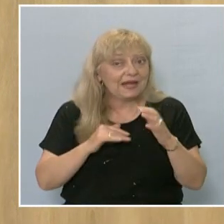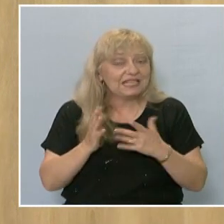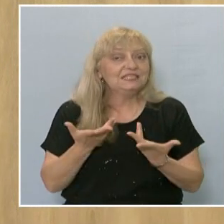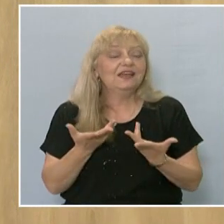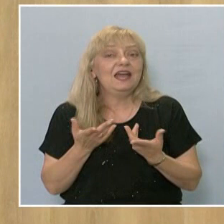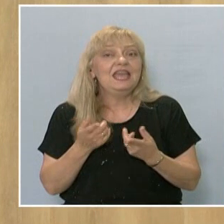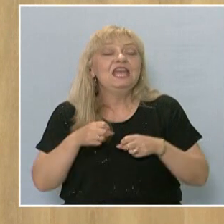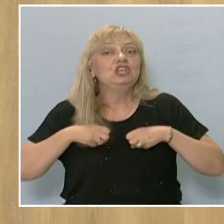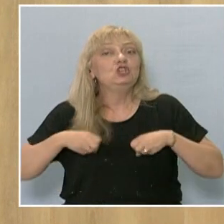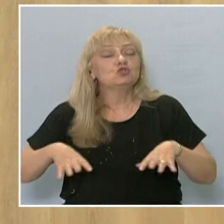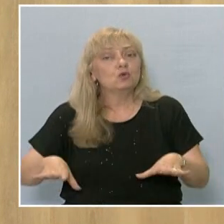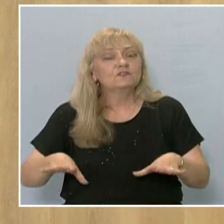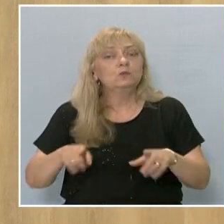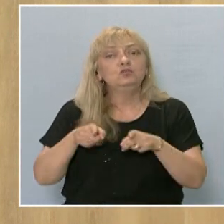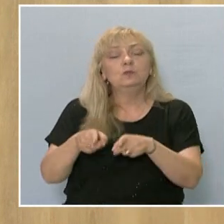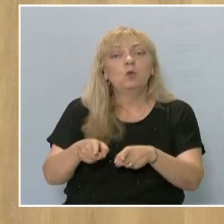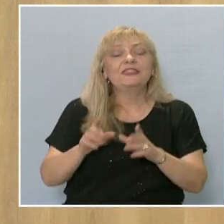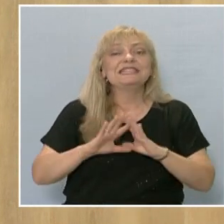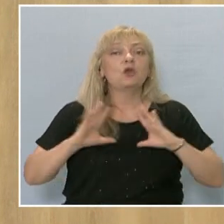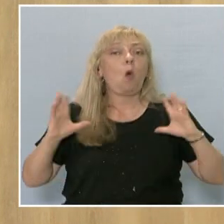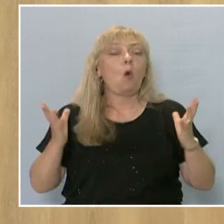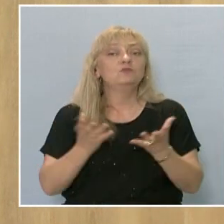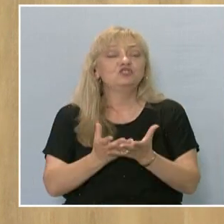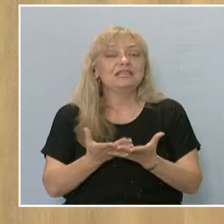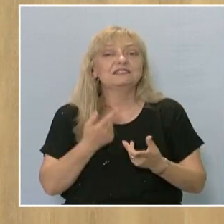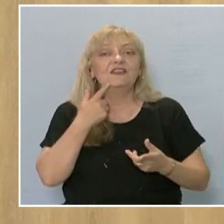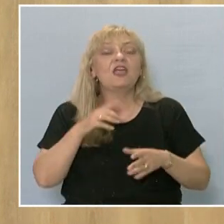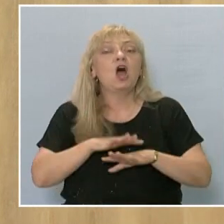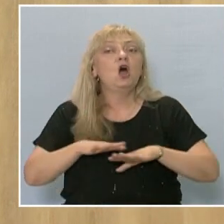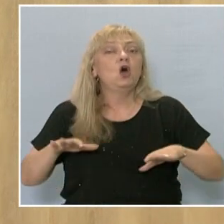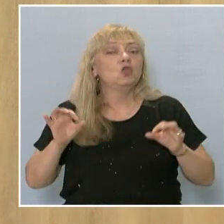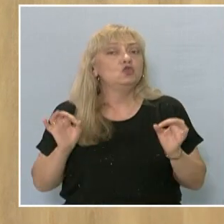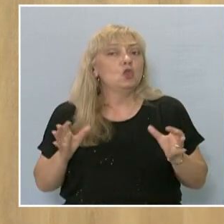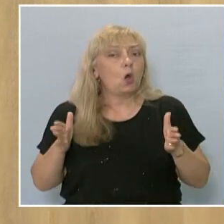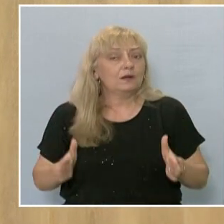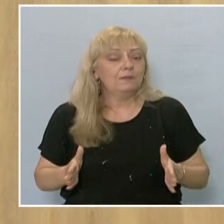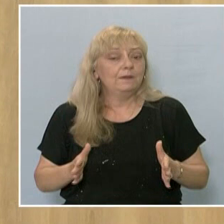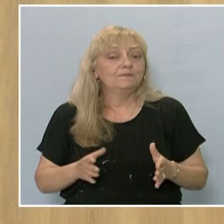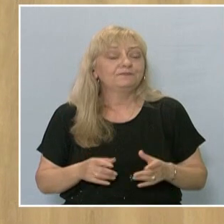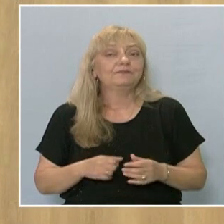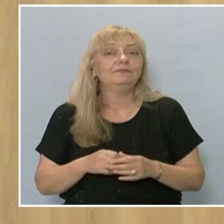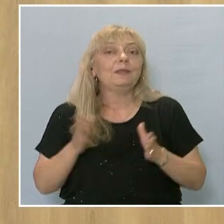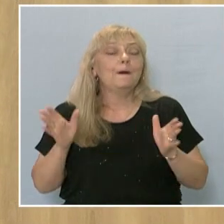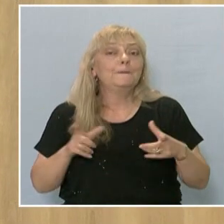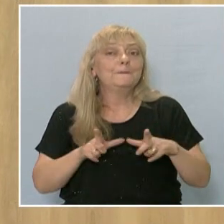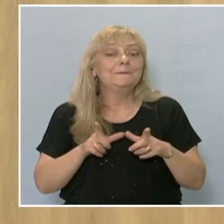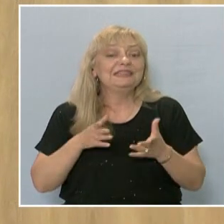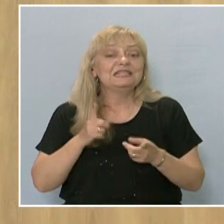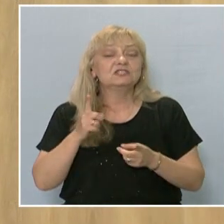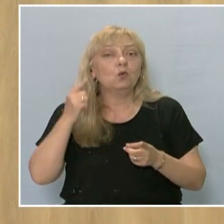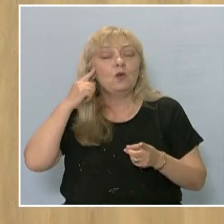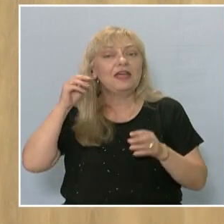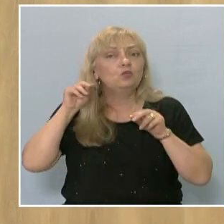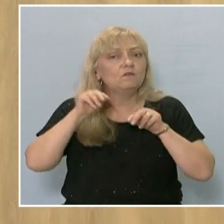да се да се освободим от тази нарича се обществена сугестивна норма така да наричаме матрицата нали която внушава